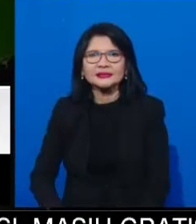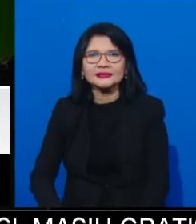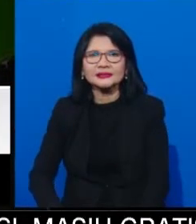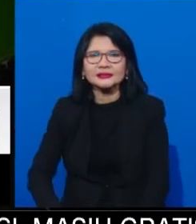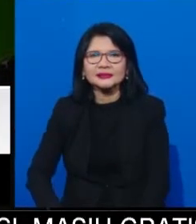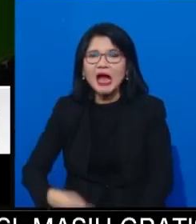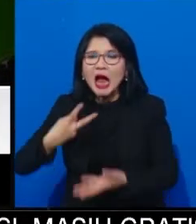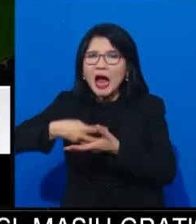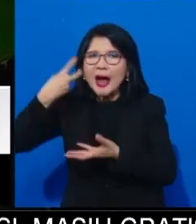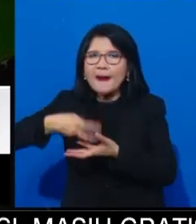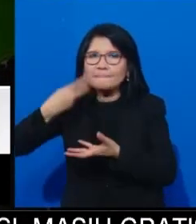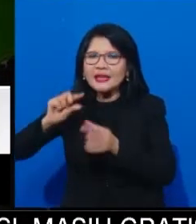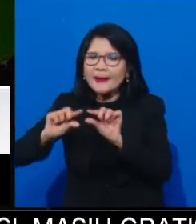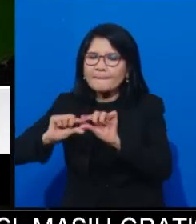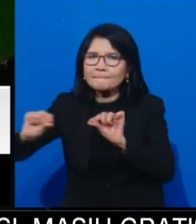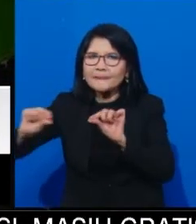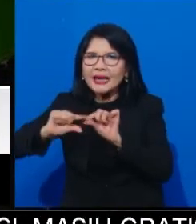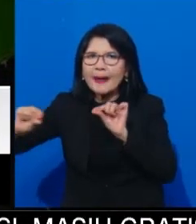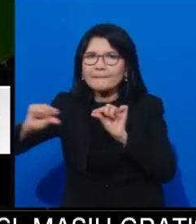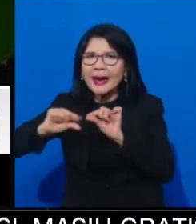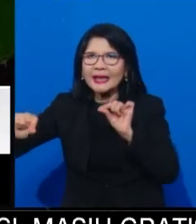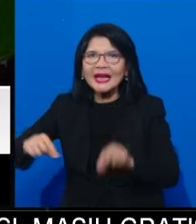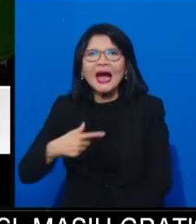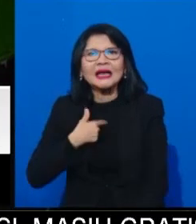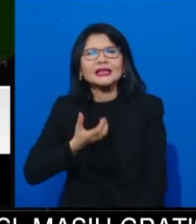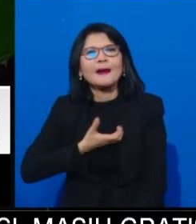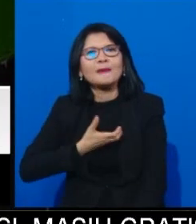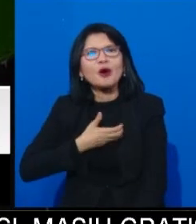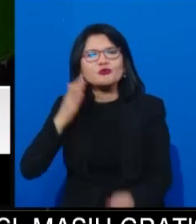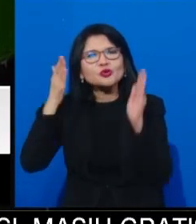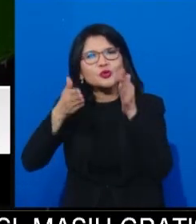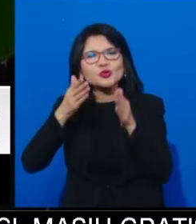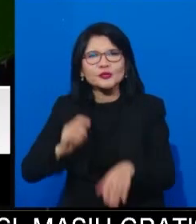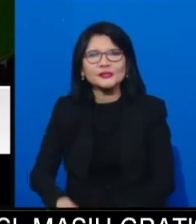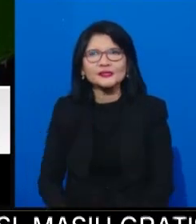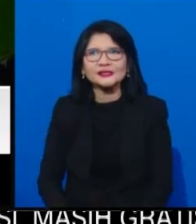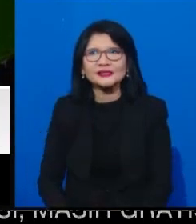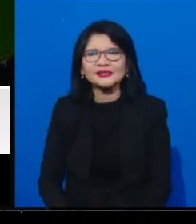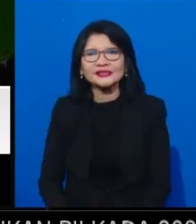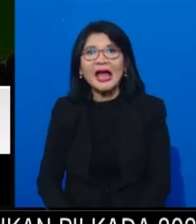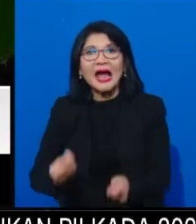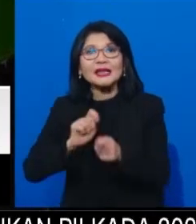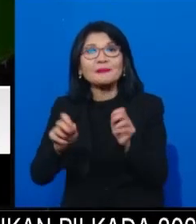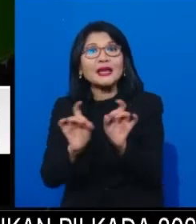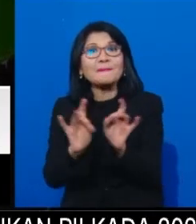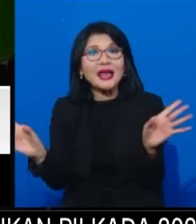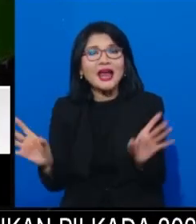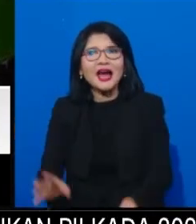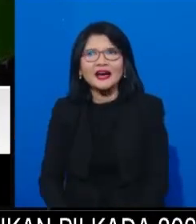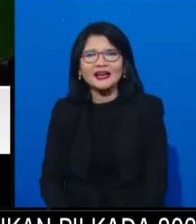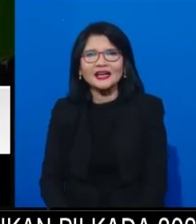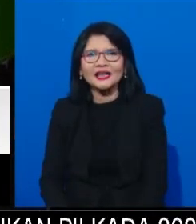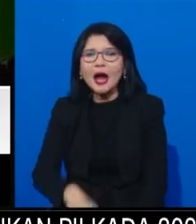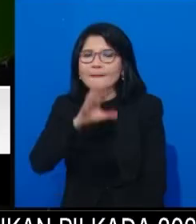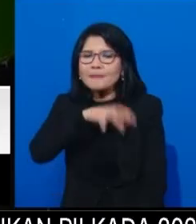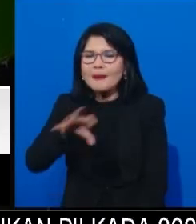kita pengen punya ciri khas, pengen punya keunikan tersendiri gitu. Jadi dibuat beda. Kalau dari bahan-bahannya semua sama,